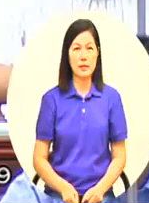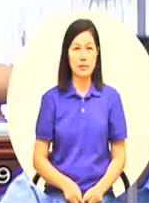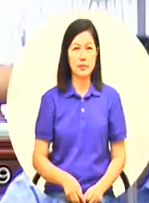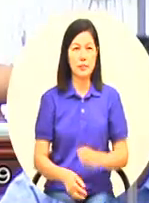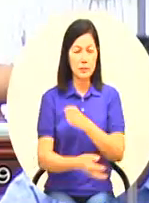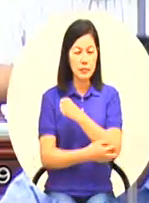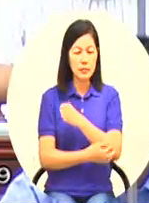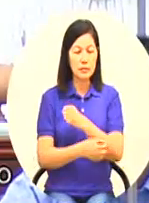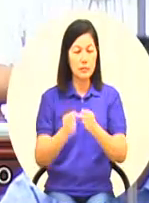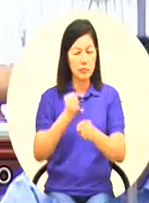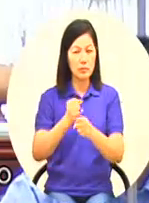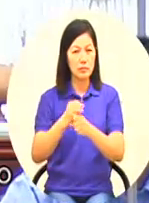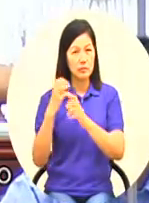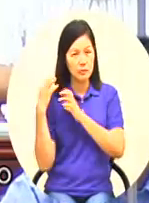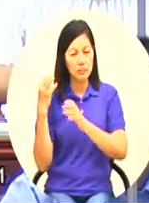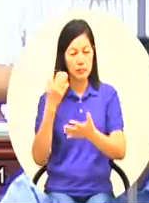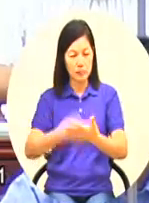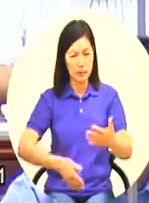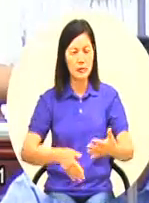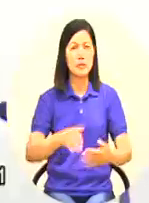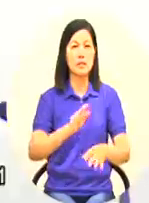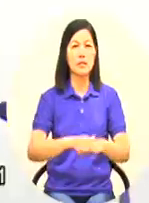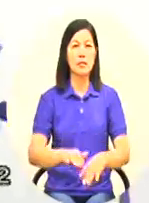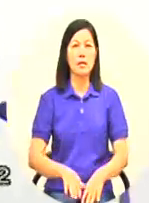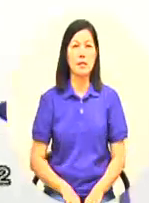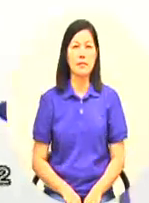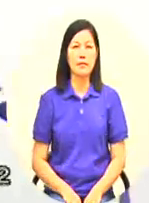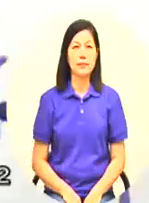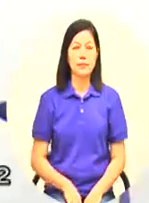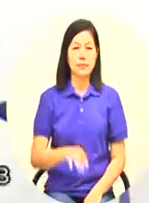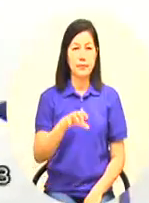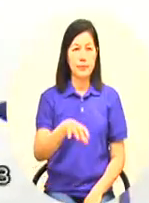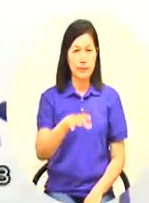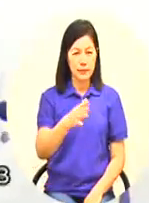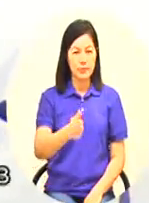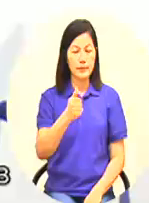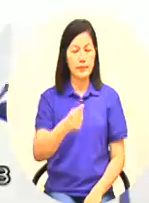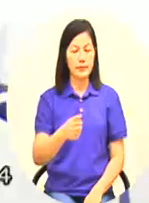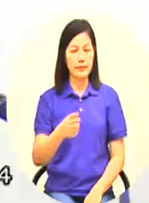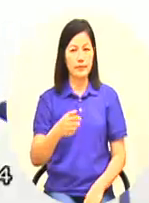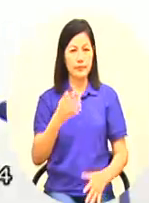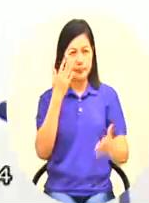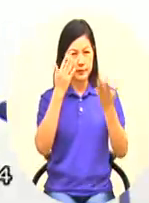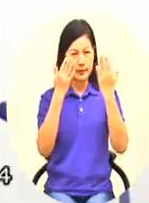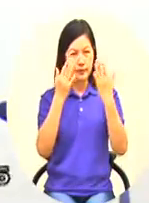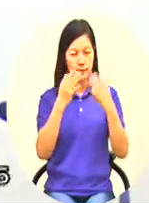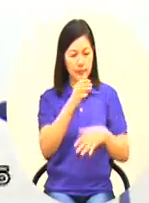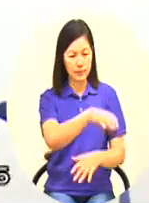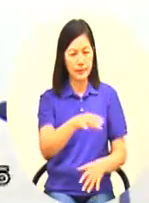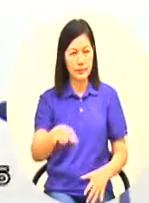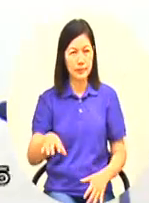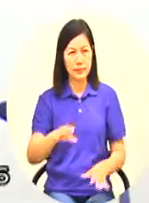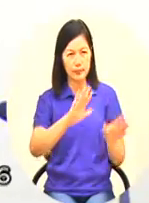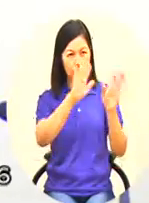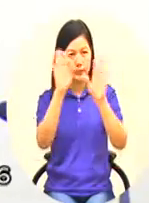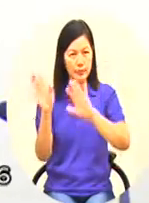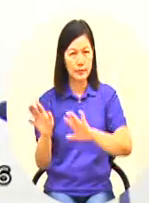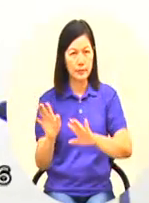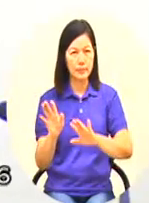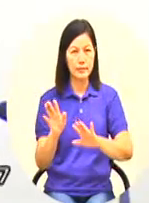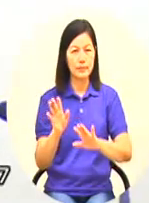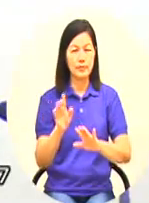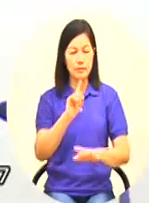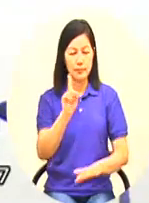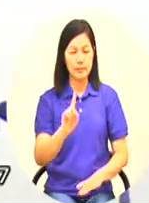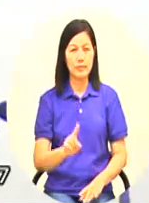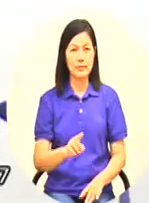作的一个负担。 局长请坐哈，局长也是非常清楚各区队的一个状况，那也建议局长，